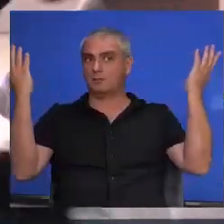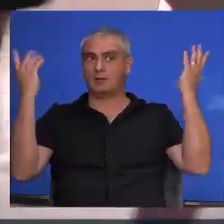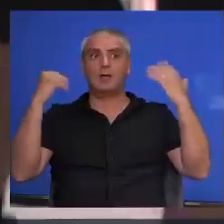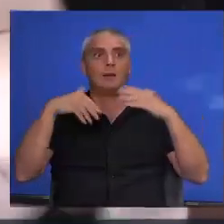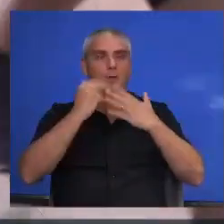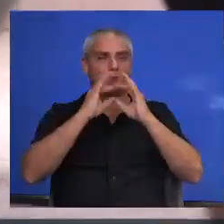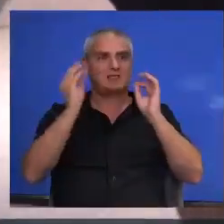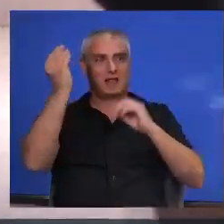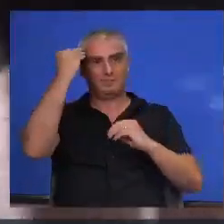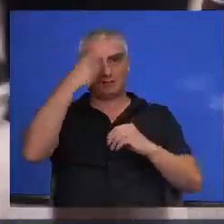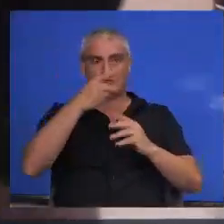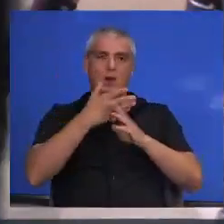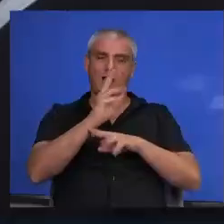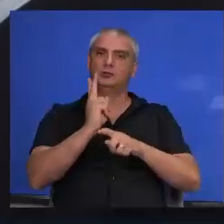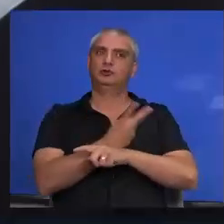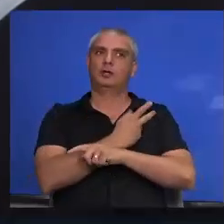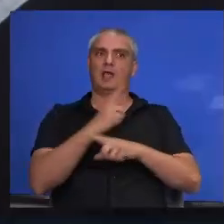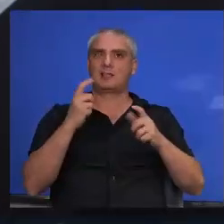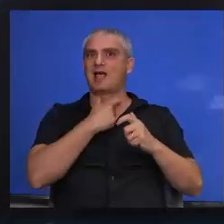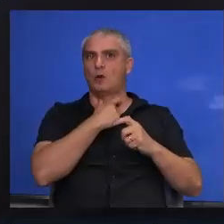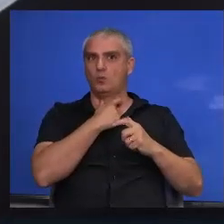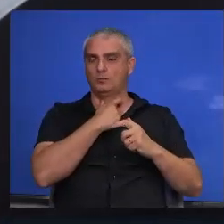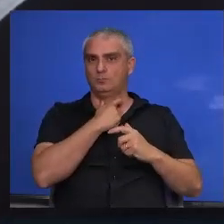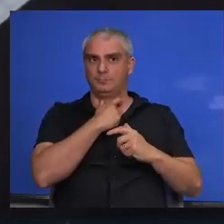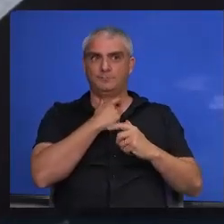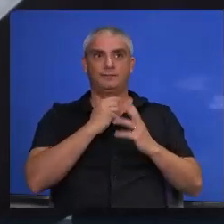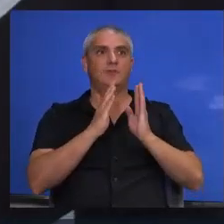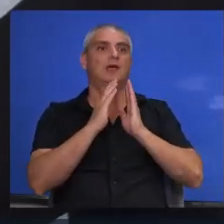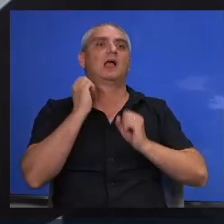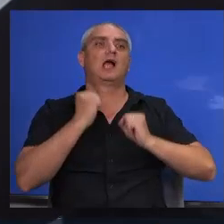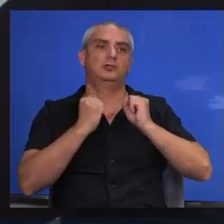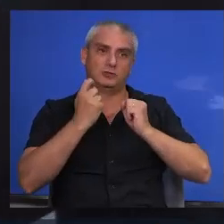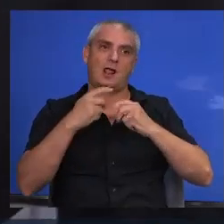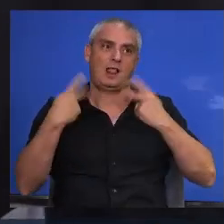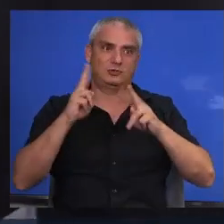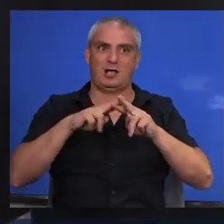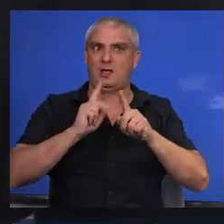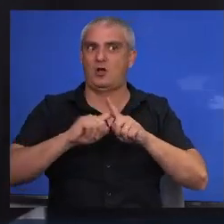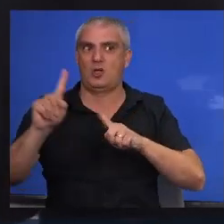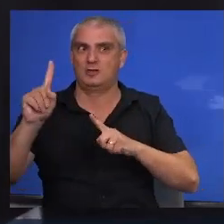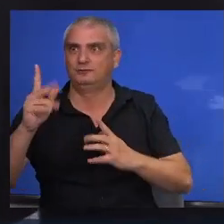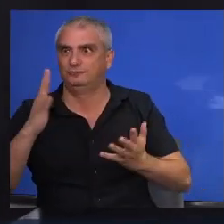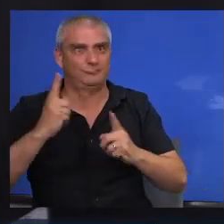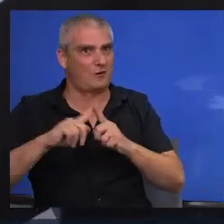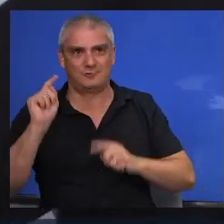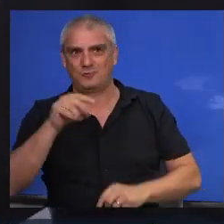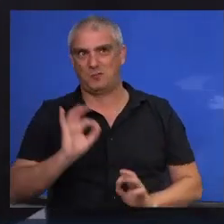החינוך להיכנס לשגרת החירום. בא קשה לחזור לבית ספר אחרי חודש, חודש ומשהו שלא